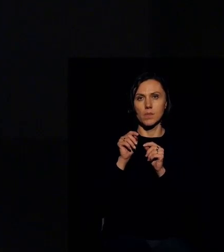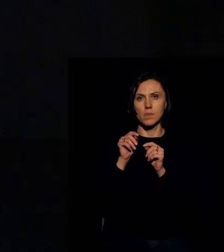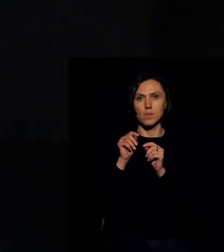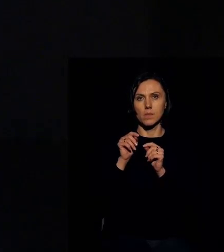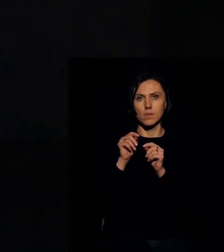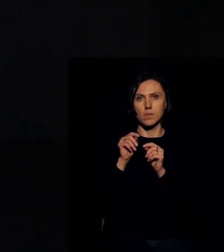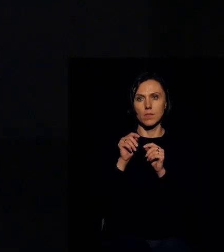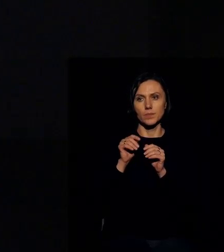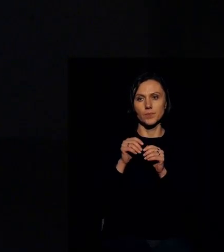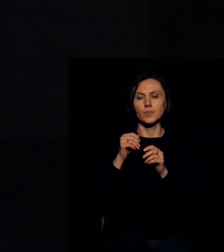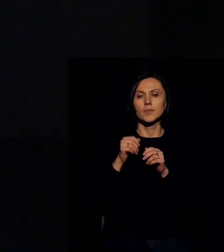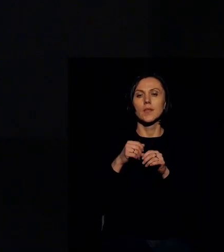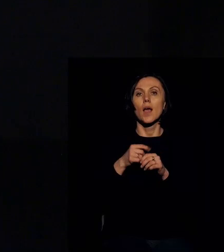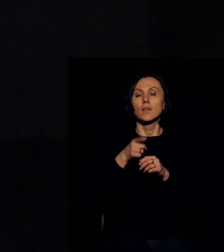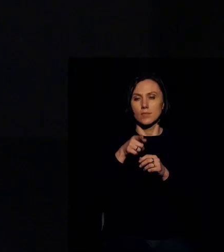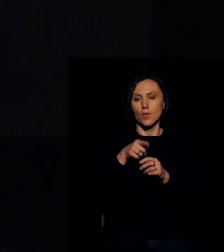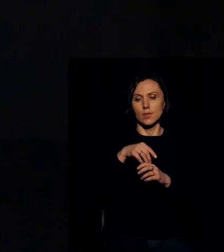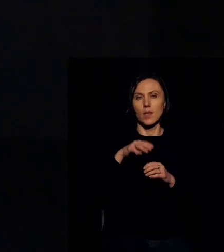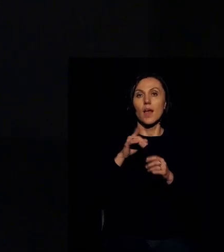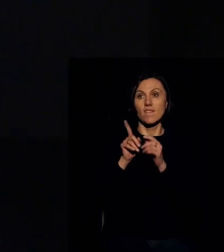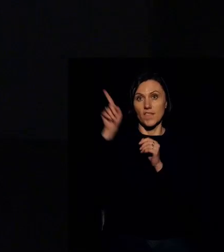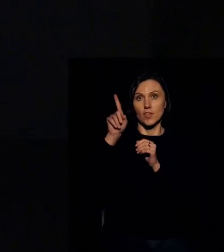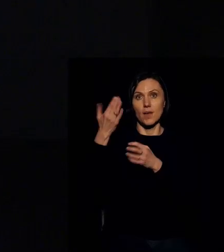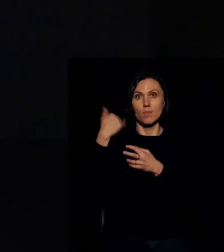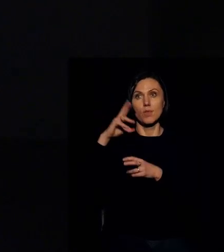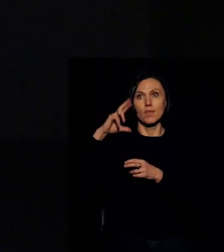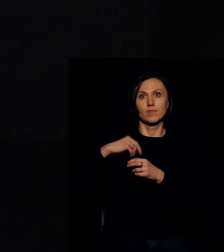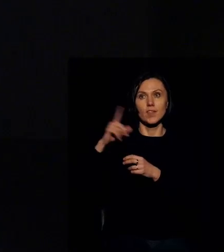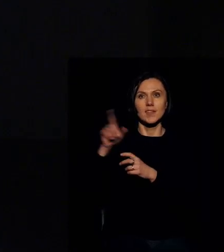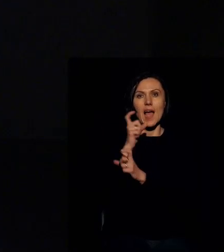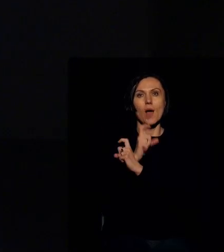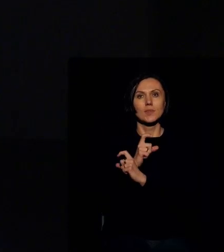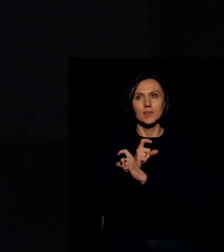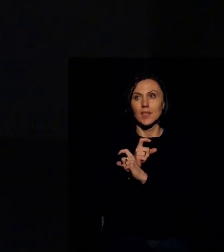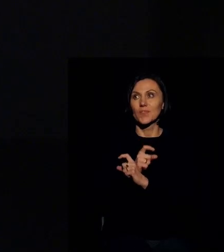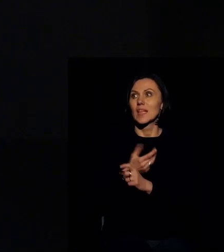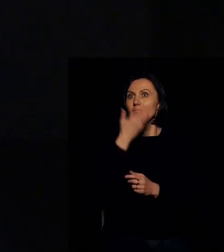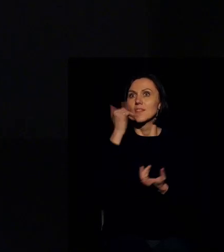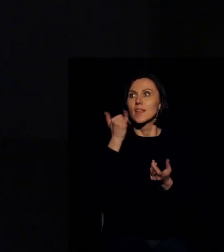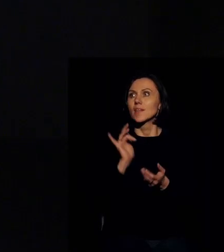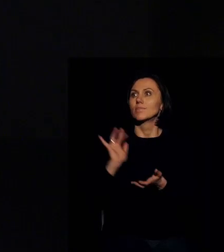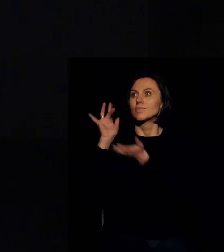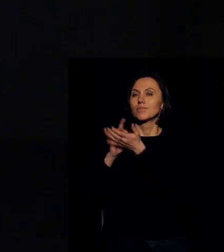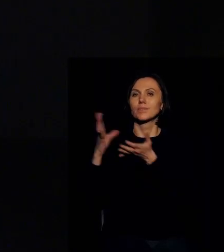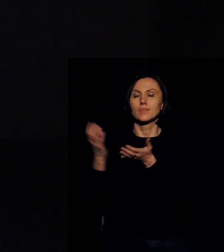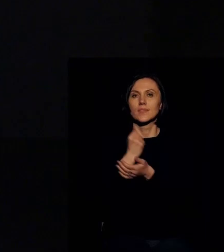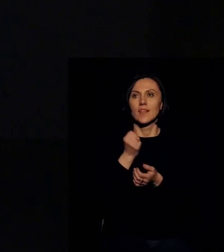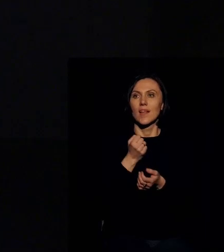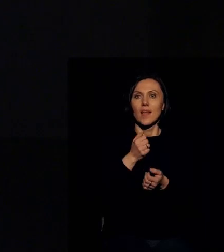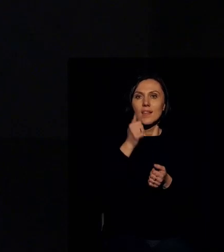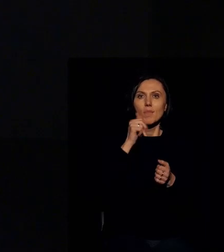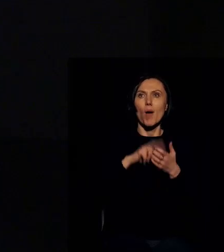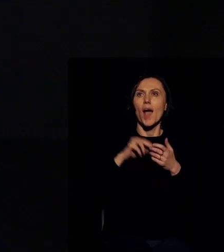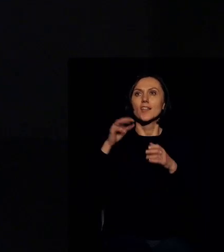jakby ofortyfikowały się wojska austriackie. Nie było sposobu, żeby się dobrać do nich, wędrując na zewnątrz,